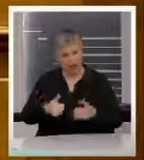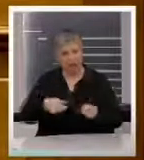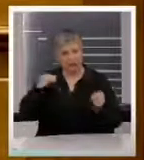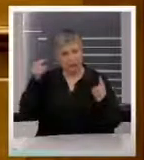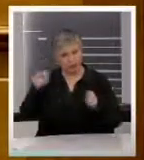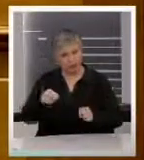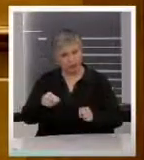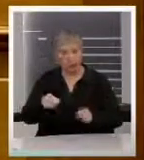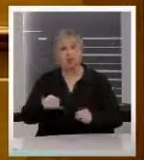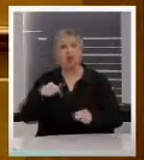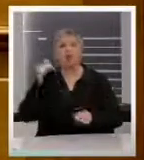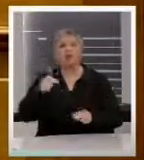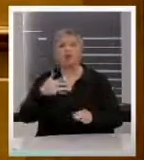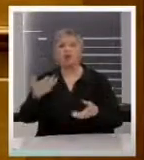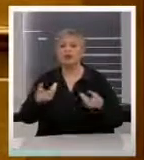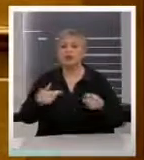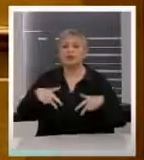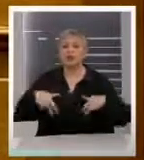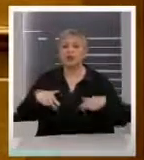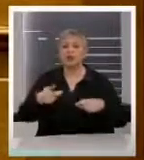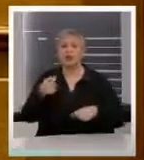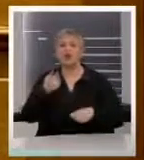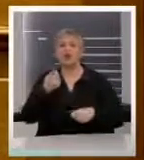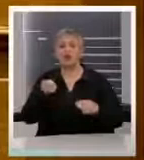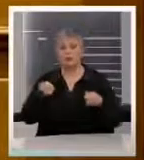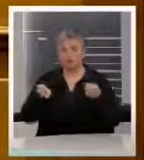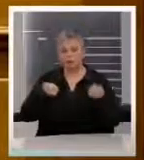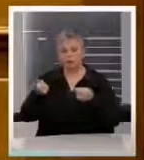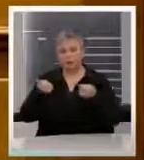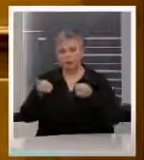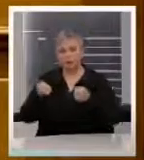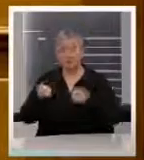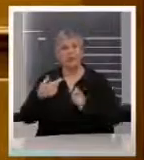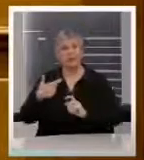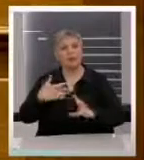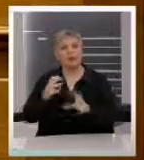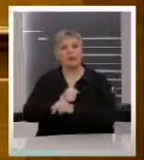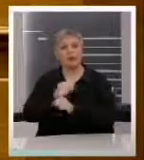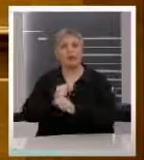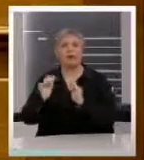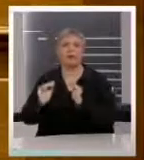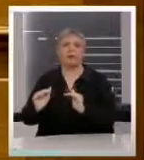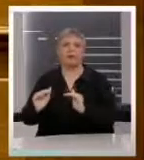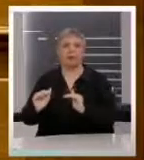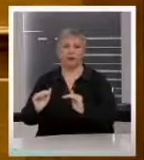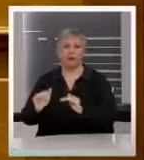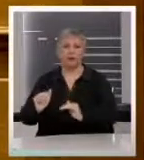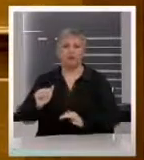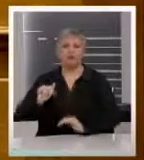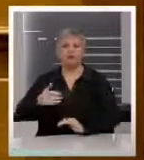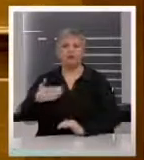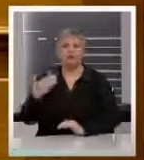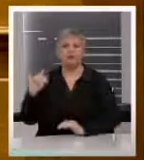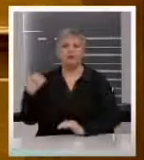τελικά μετά από αγαστή συνεργασία με το Υπουργείο Οικονομικών, αποφεύχθη. Αξίζει δε να σημειωθεί ότι το ψηφισμένο από την